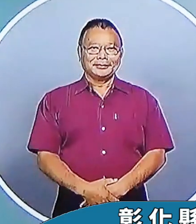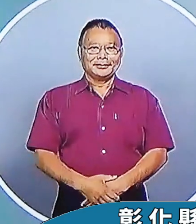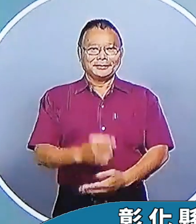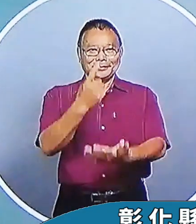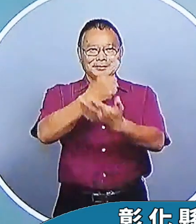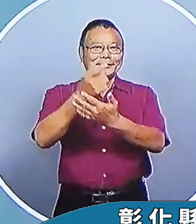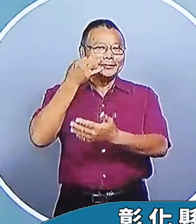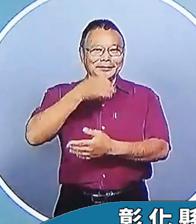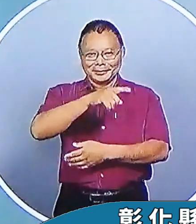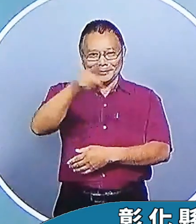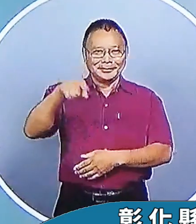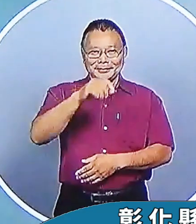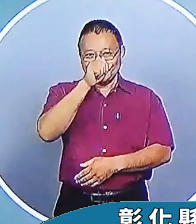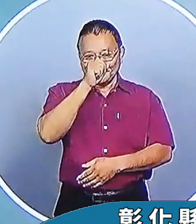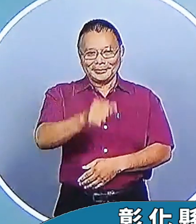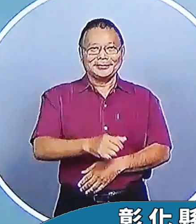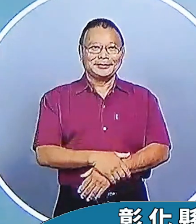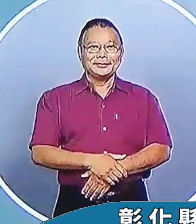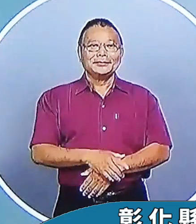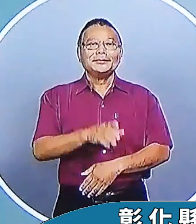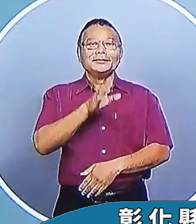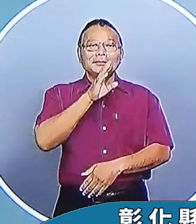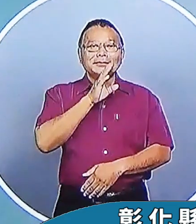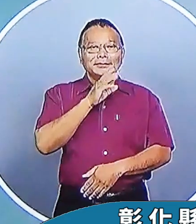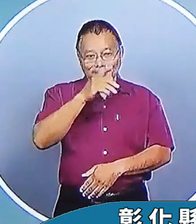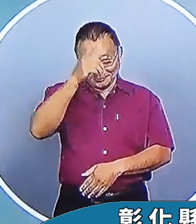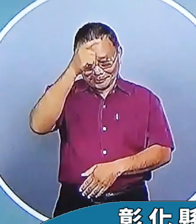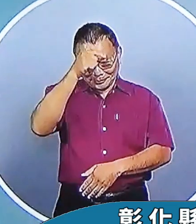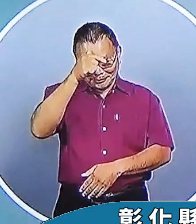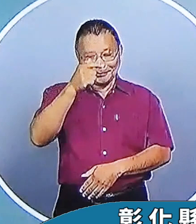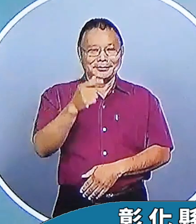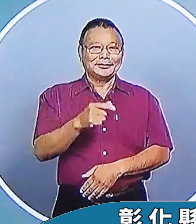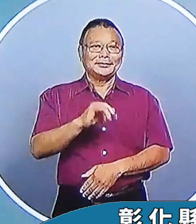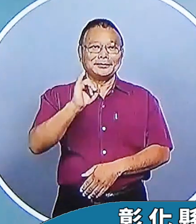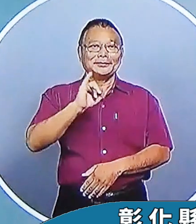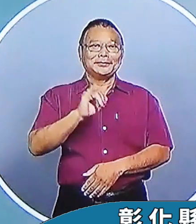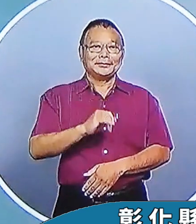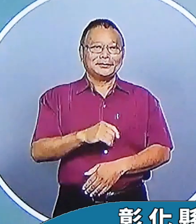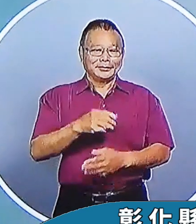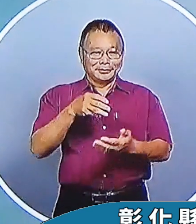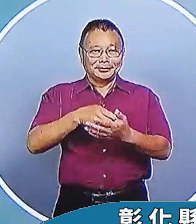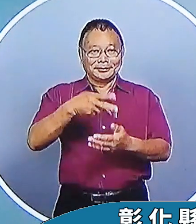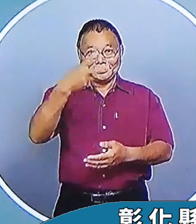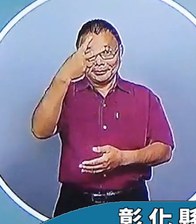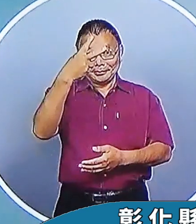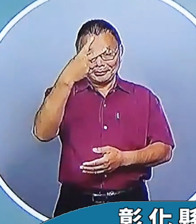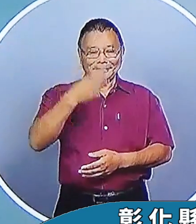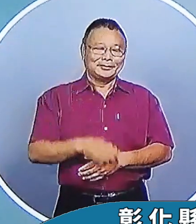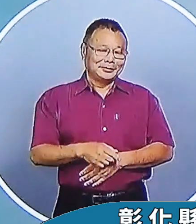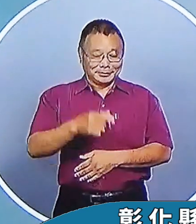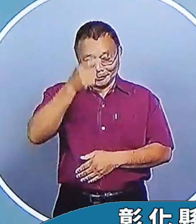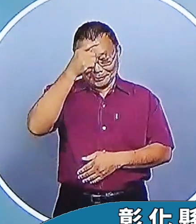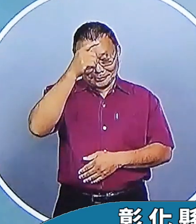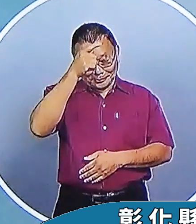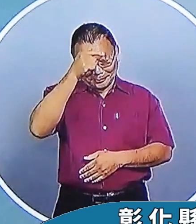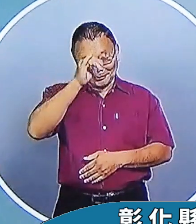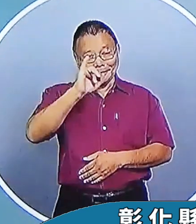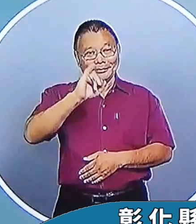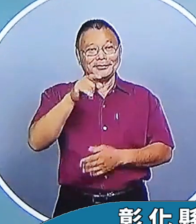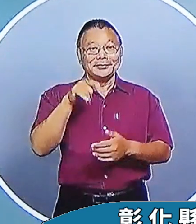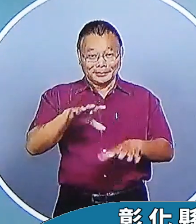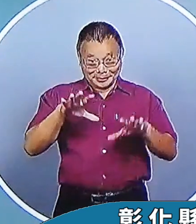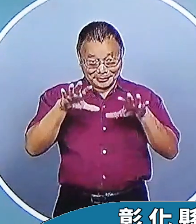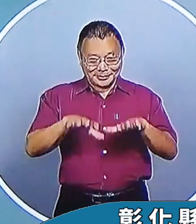各位中华乡亲，大家好，我是黄秀芳，登记第2号中华馆长候选人黄秀芳。今